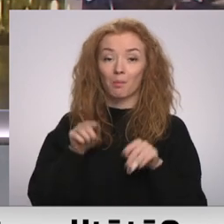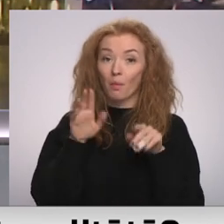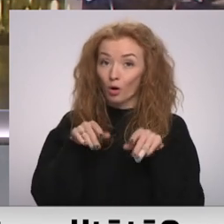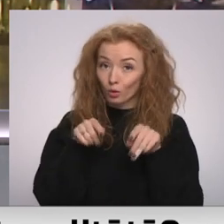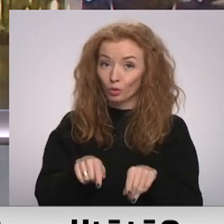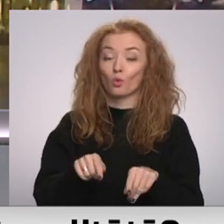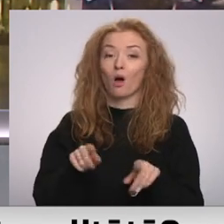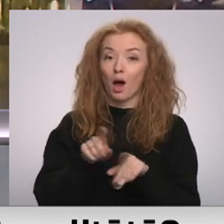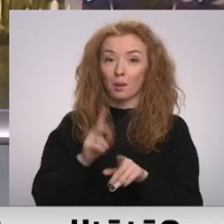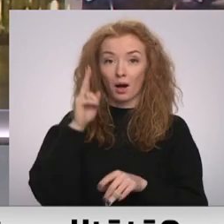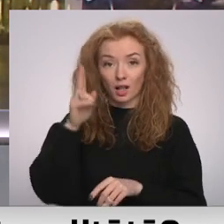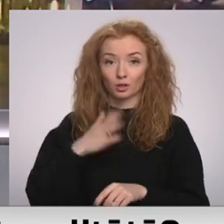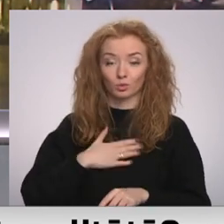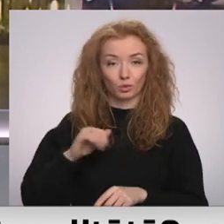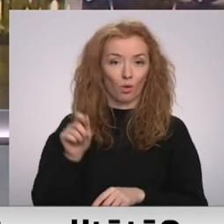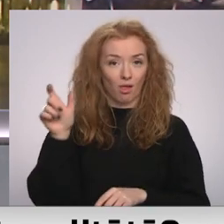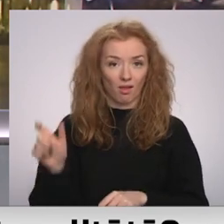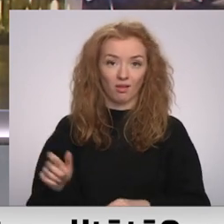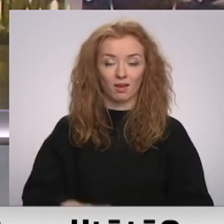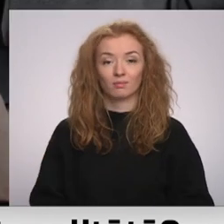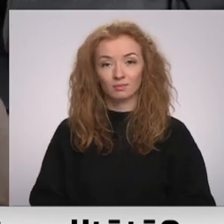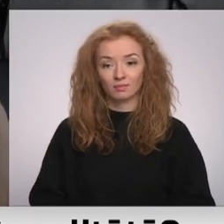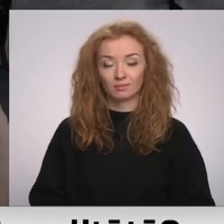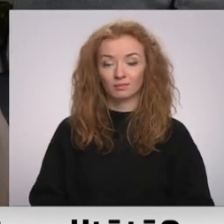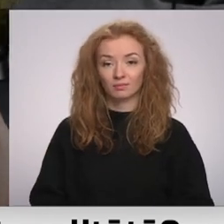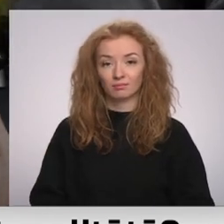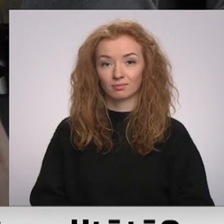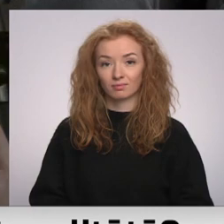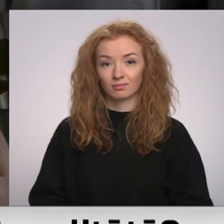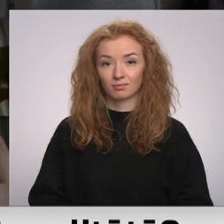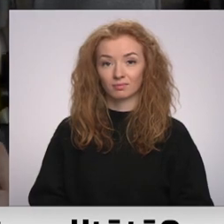Rīgas ielās, pārliecinājās Zane Ārmane.